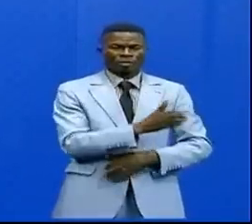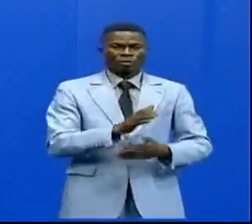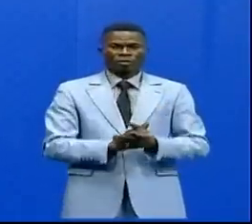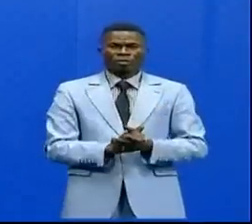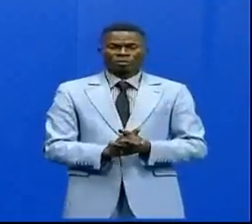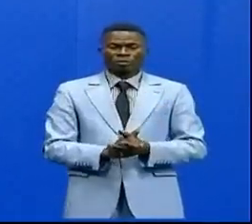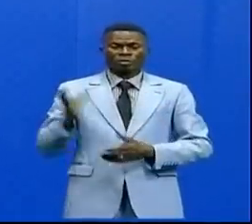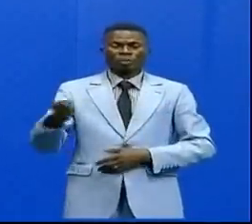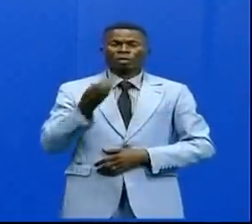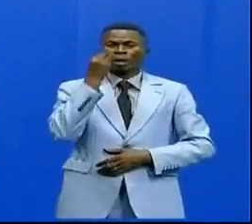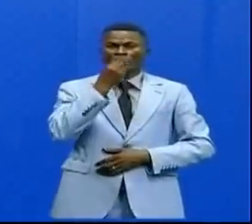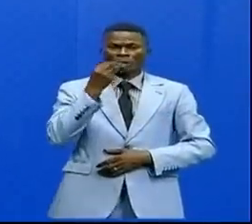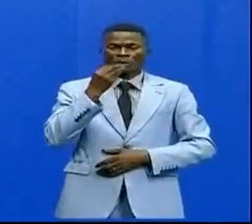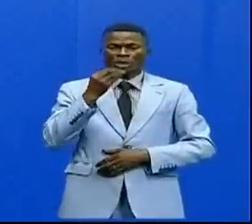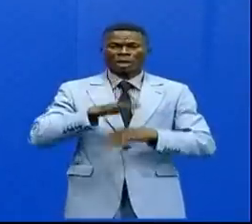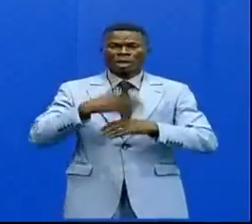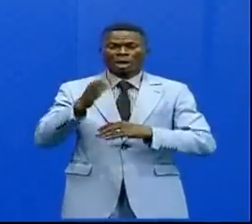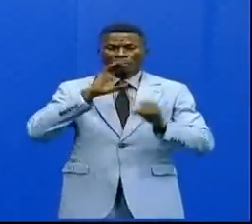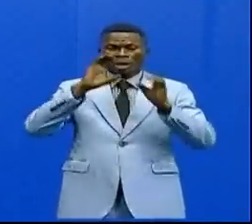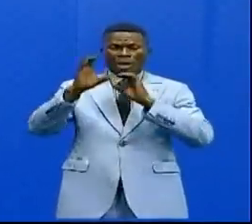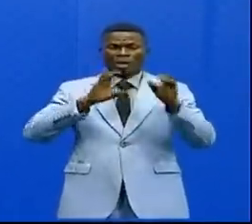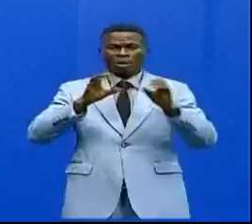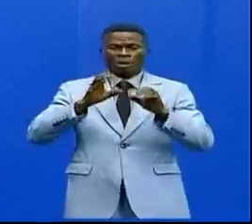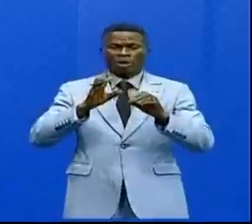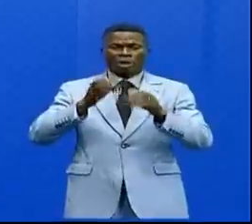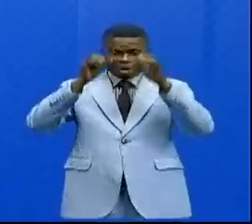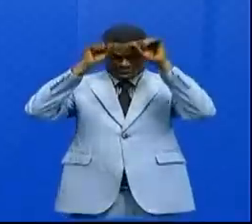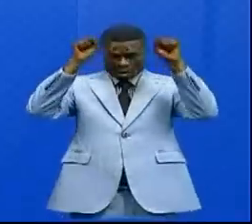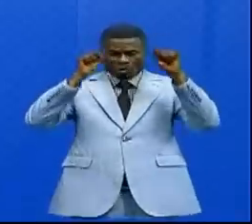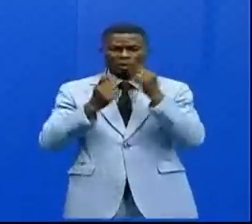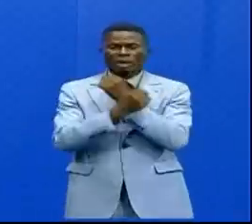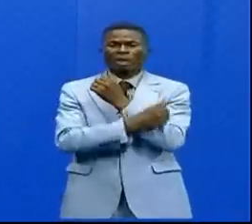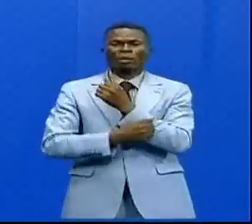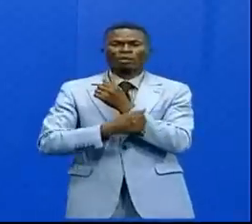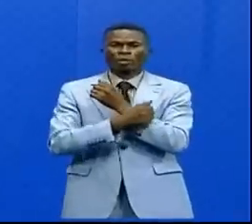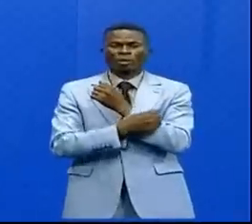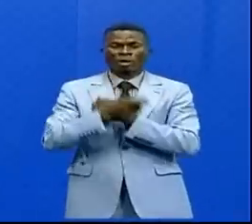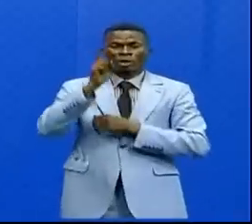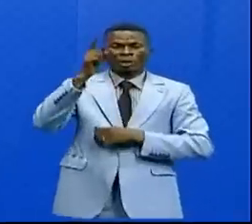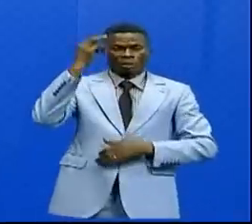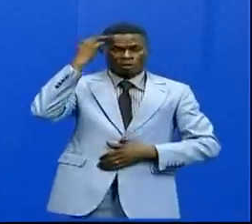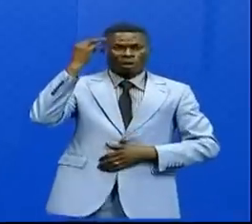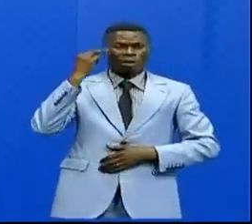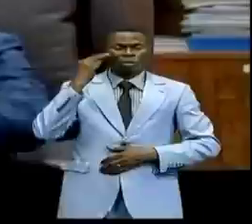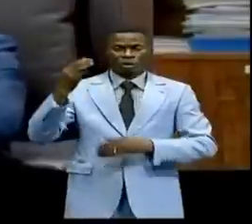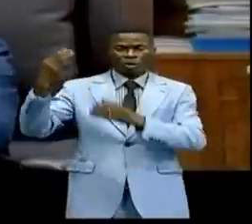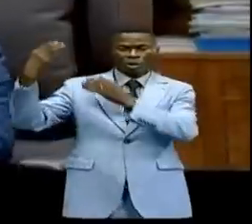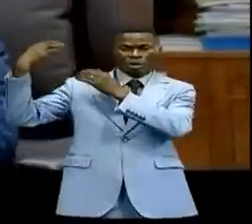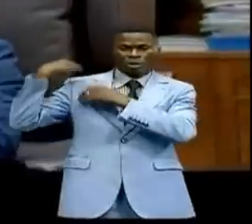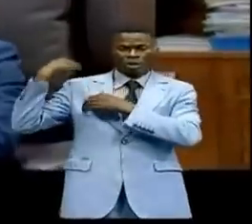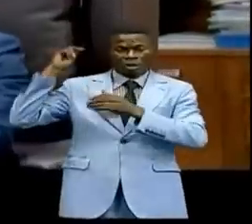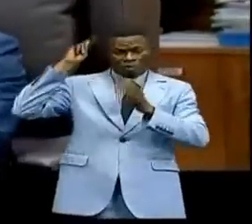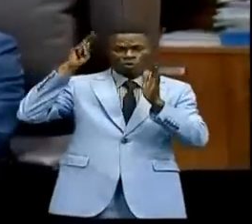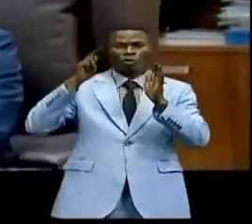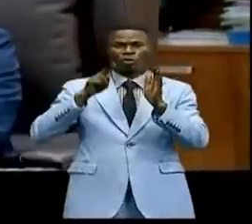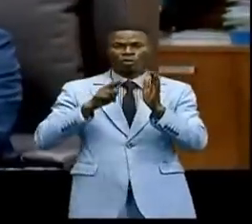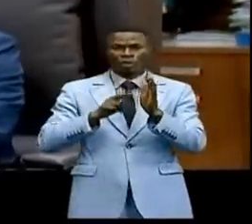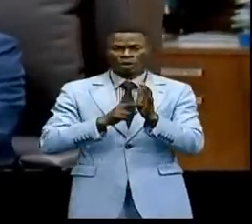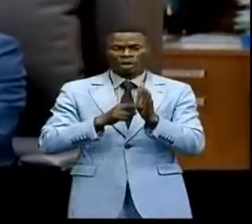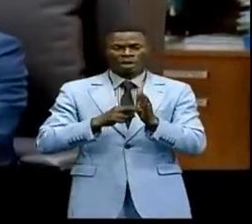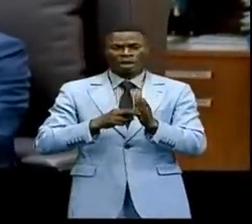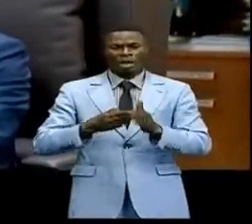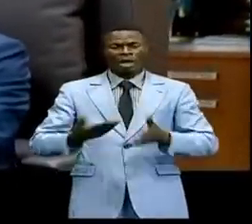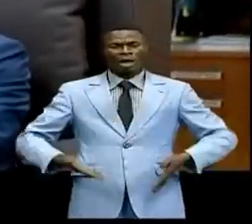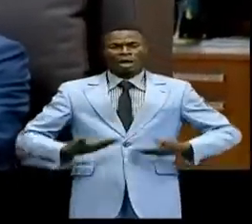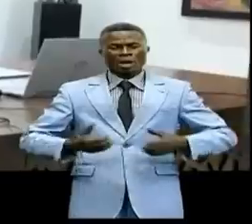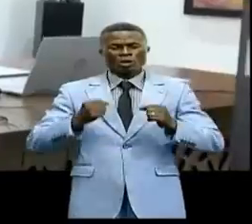Prenant la parole à la suite de la communication du président de la République, le Premier ministre chef du gouvernement a salué